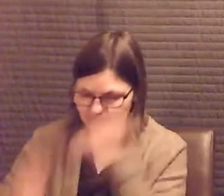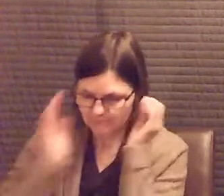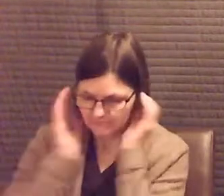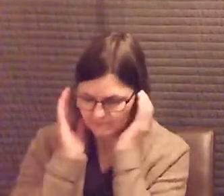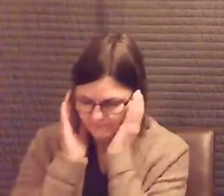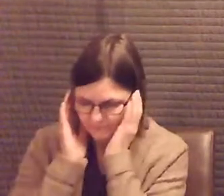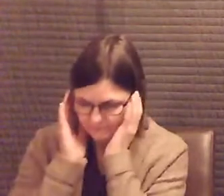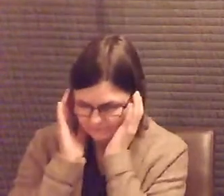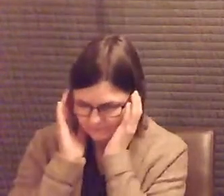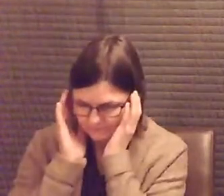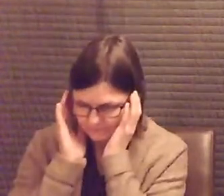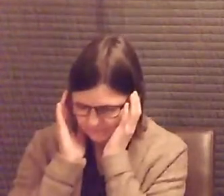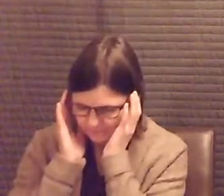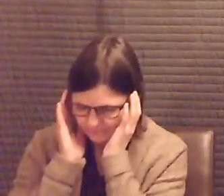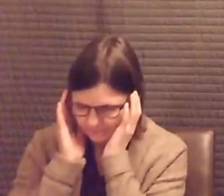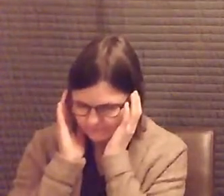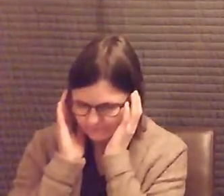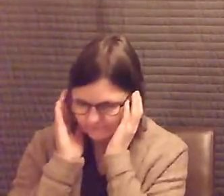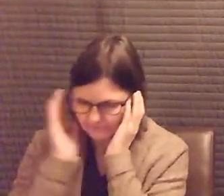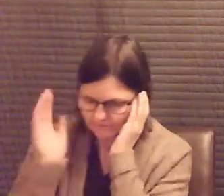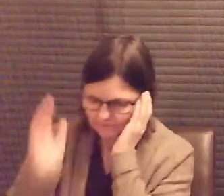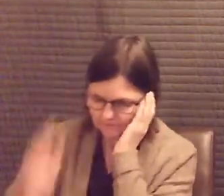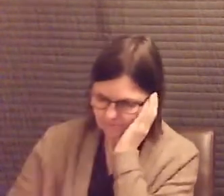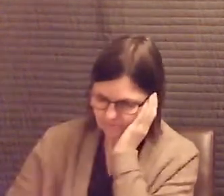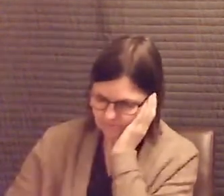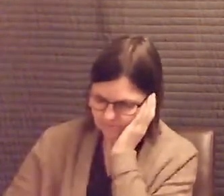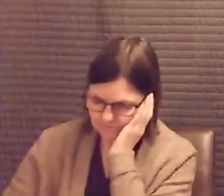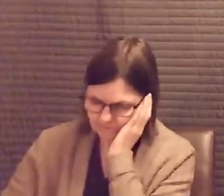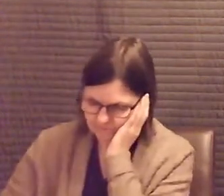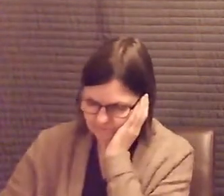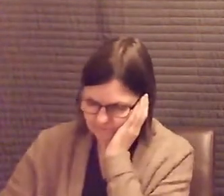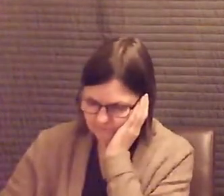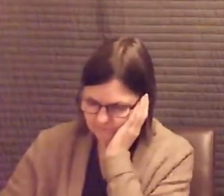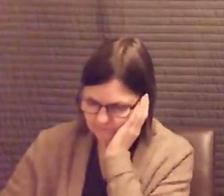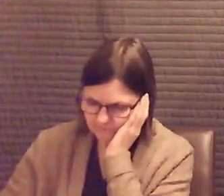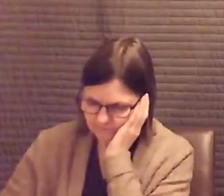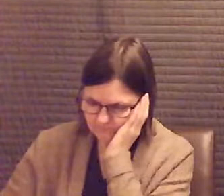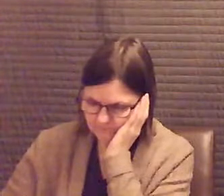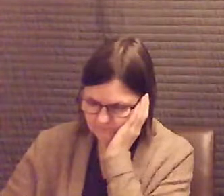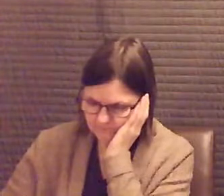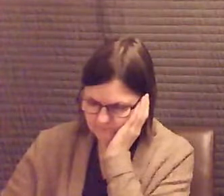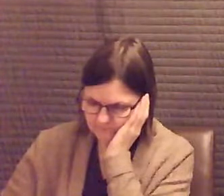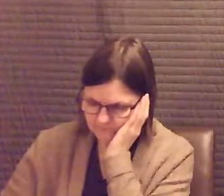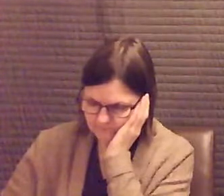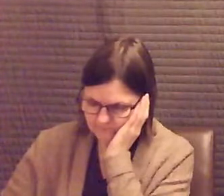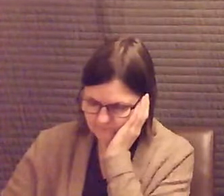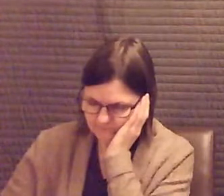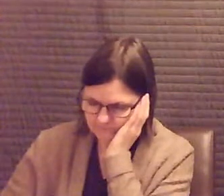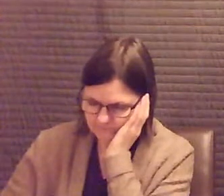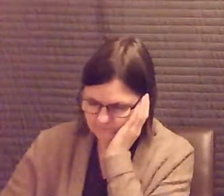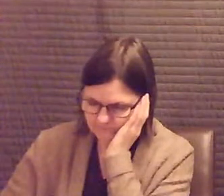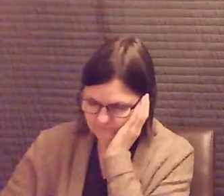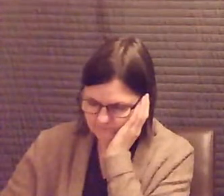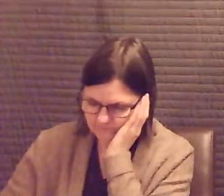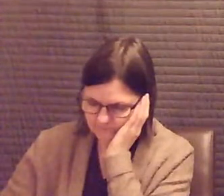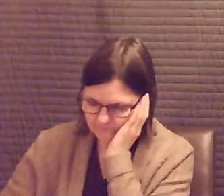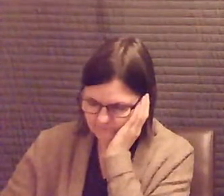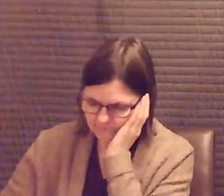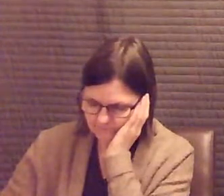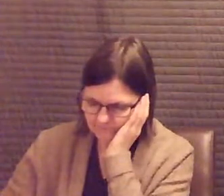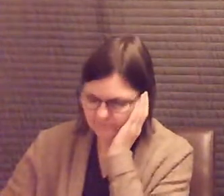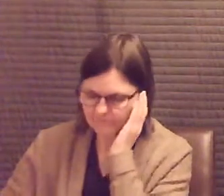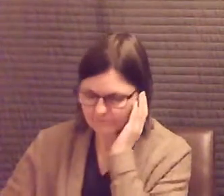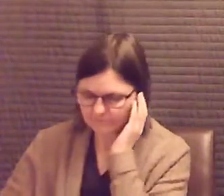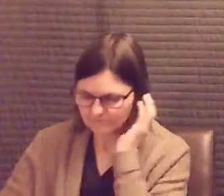nieuw hem nou eens woorden by the neighbors meneer voor hoe dat jezus you